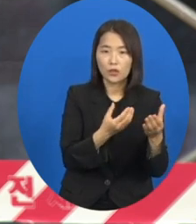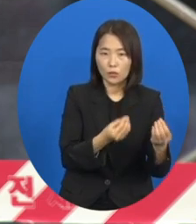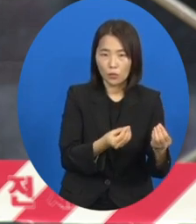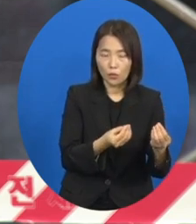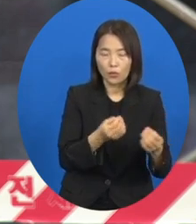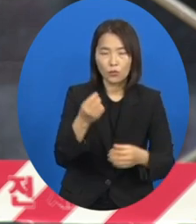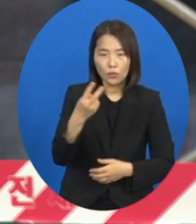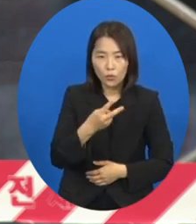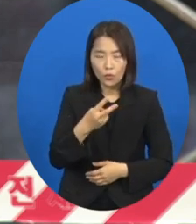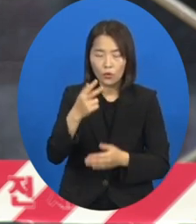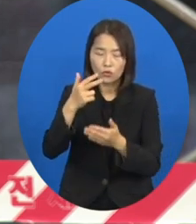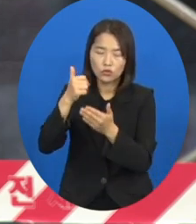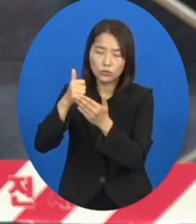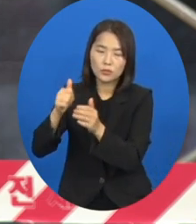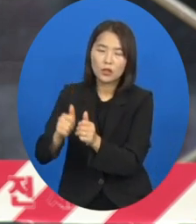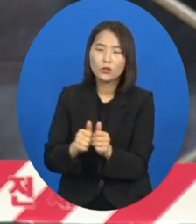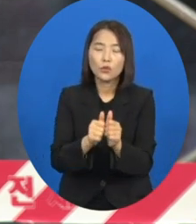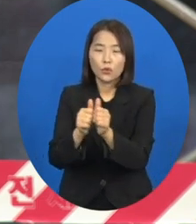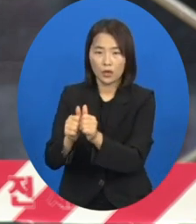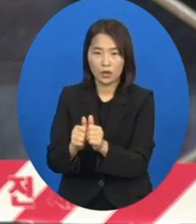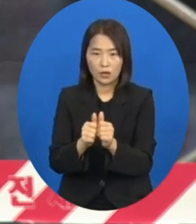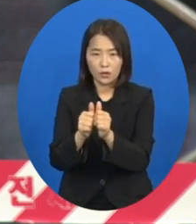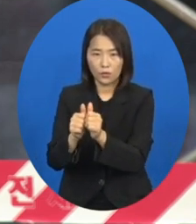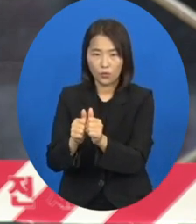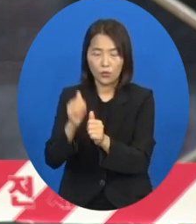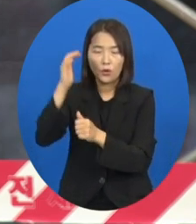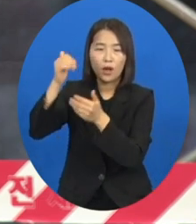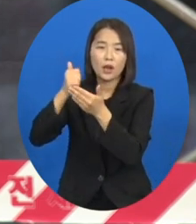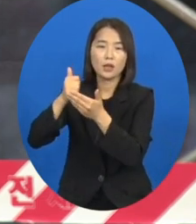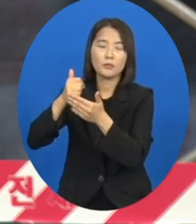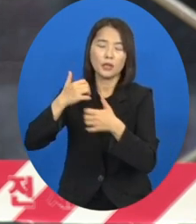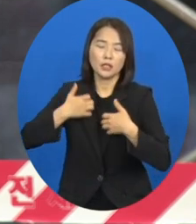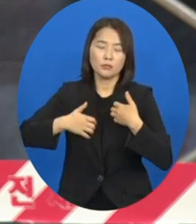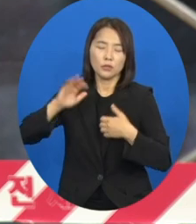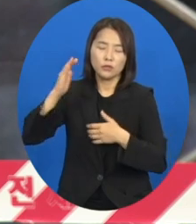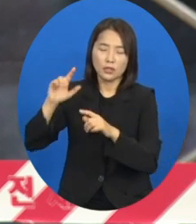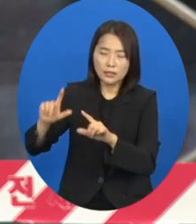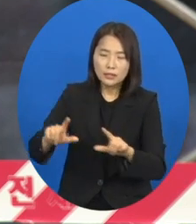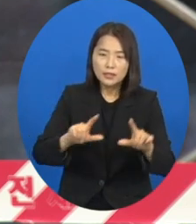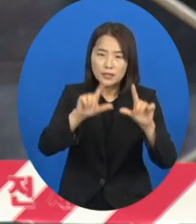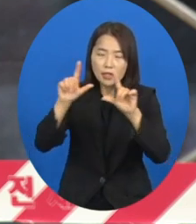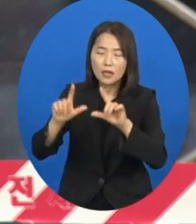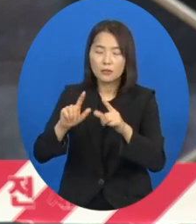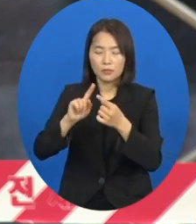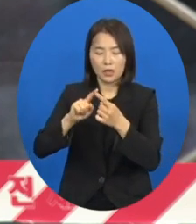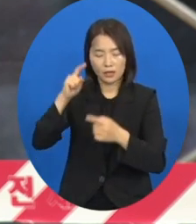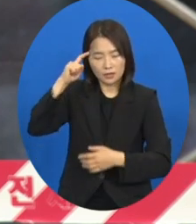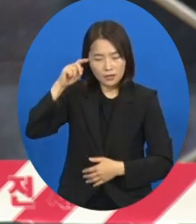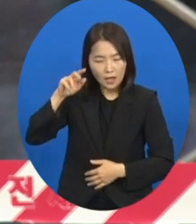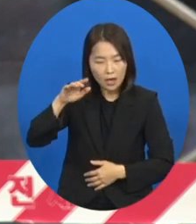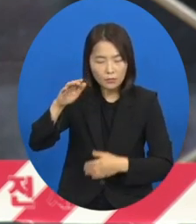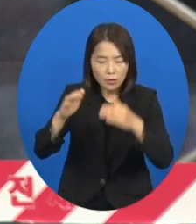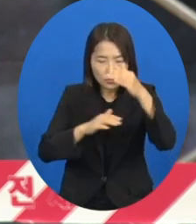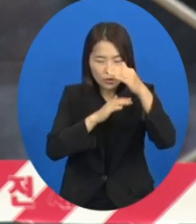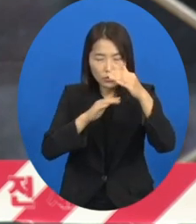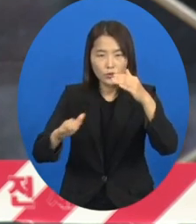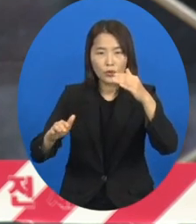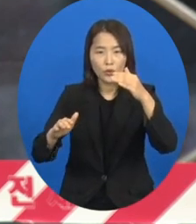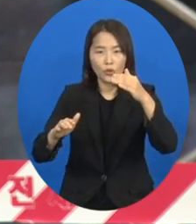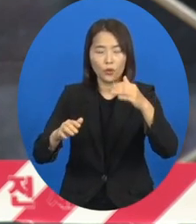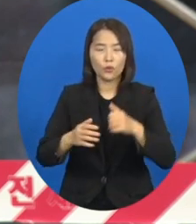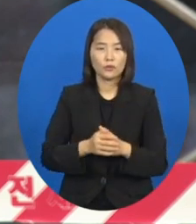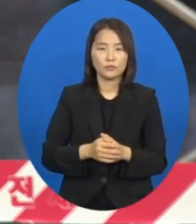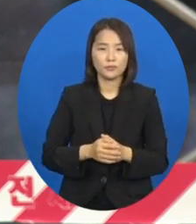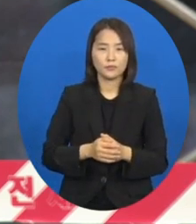통해서 주님과 동행하는 일, 또 하나님의 기쁨이 되는 삶에 대해서 사모하는 성도들이 한 사람 한 사람